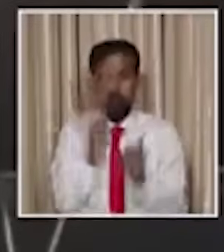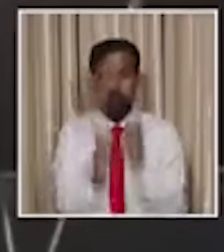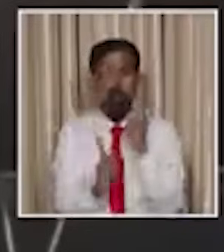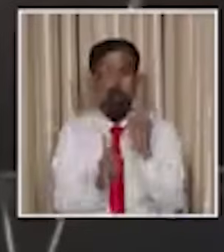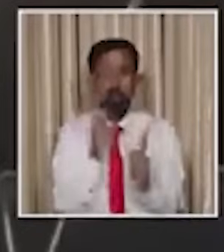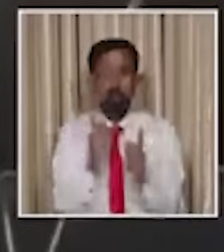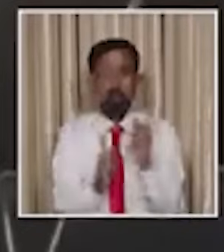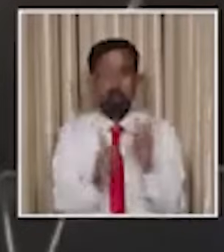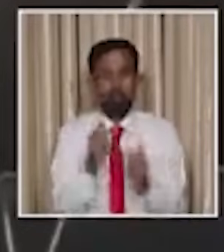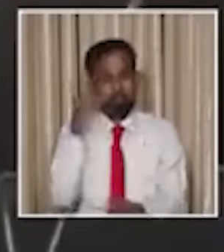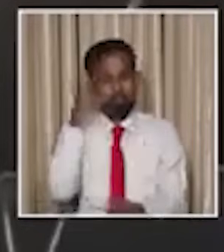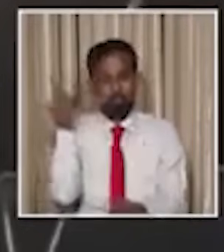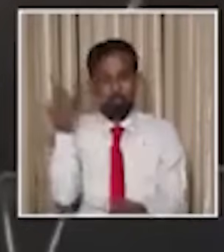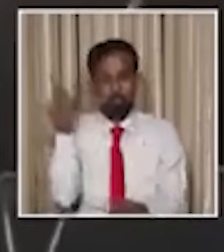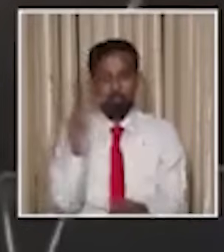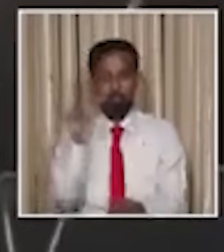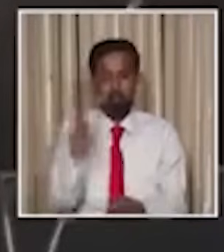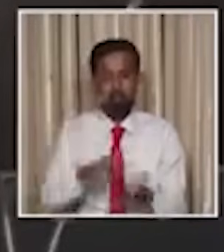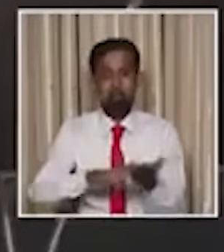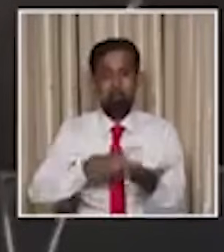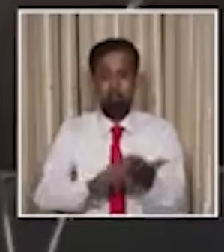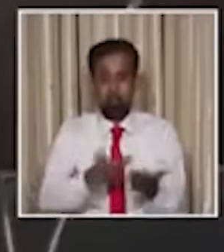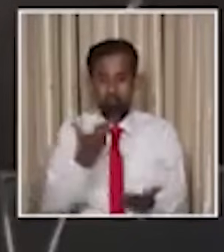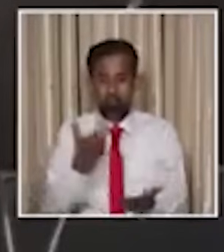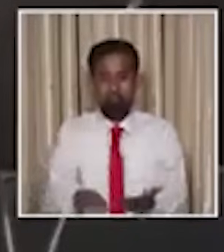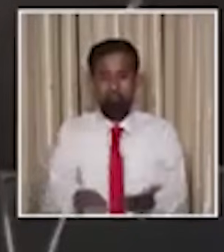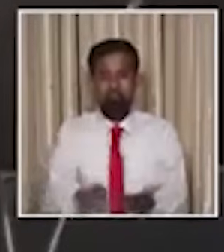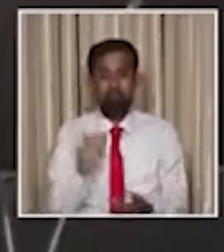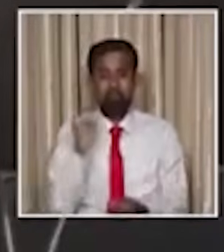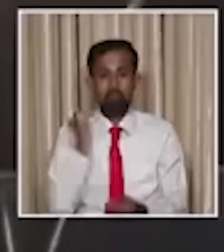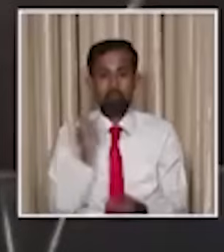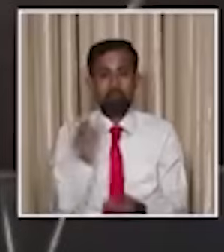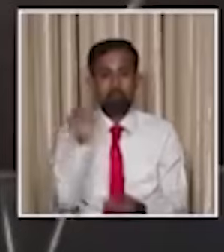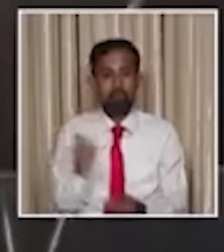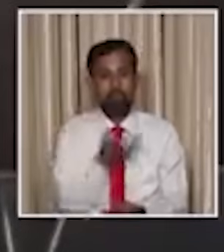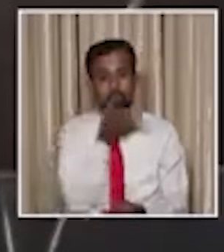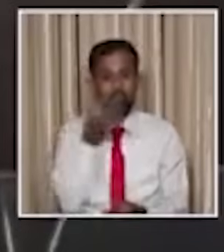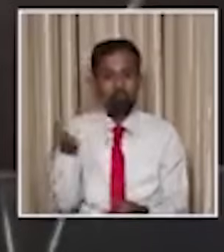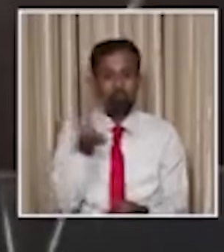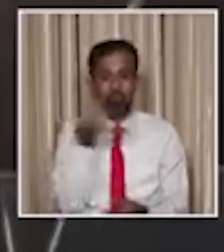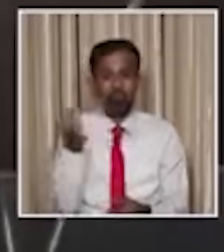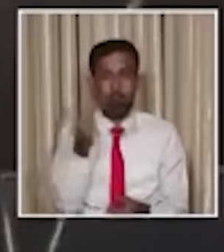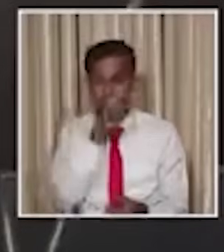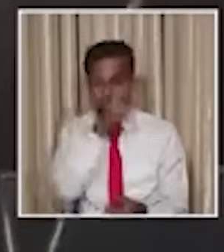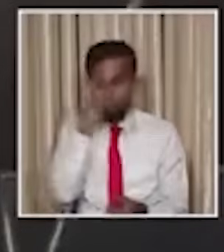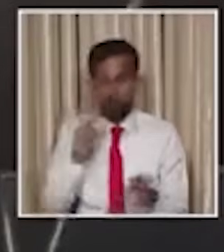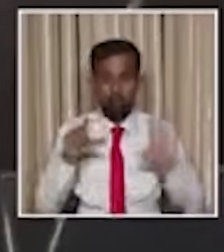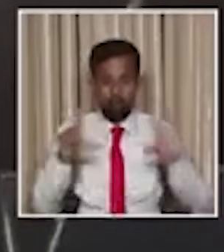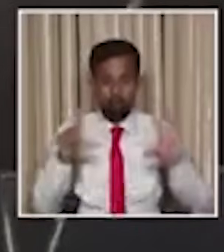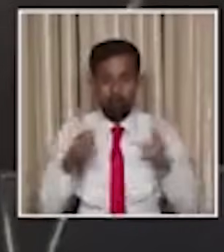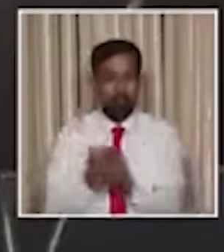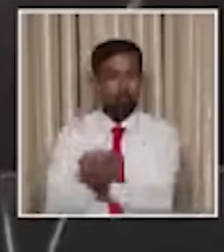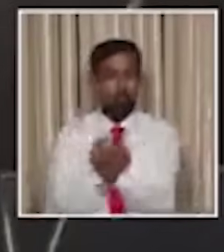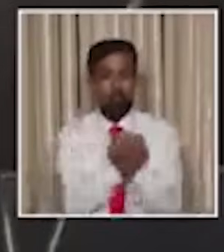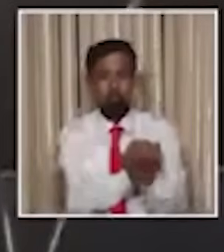குற்றத்தடுப்பு பிரிவினர் அவரின் மீது அநியாயமாக பல மாதங்கள் சிறையில் அடைத்தார்கள். ஒரு ஏழை, ஒரு குடிமகனுடைய மகன், அவர் ஒரு